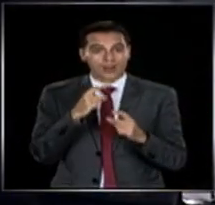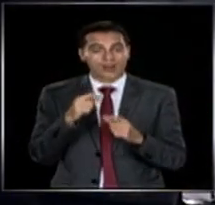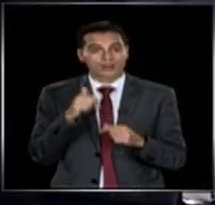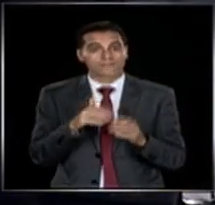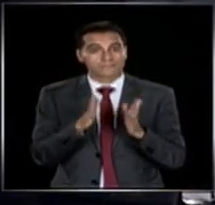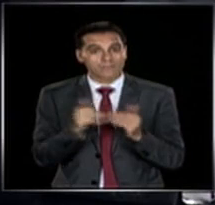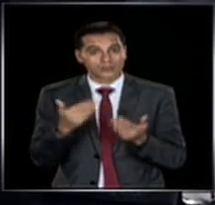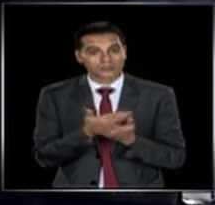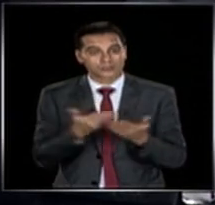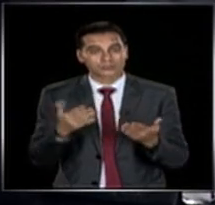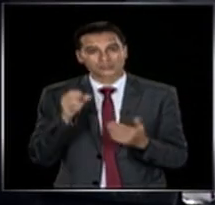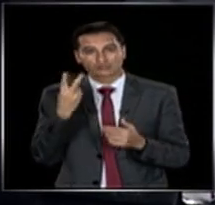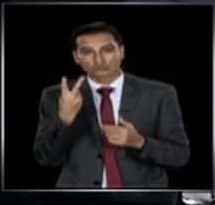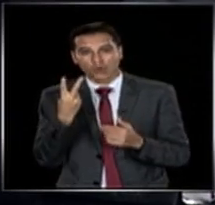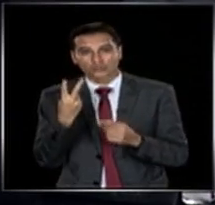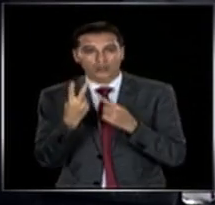مصر من